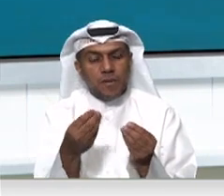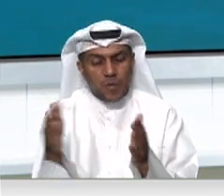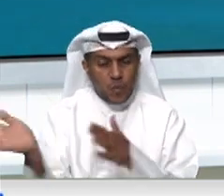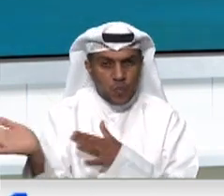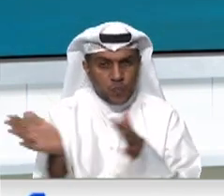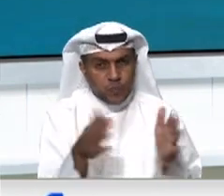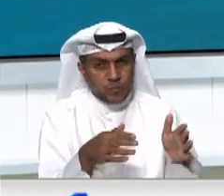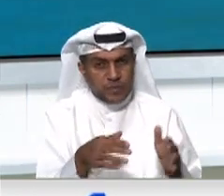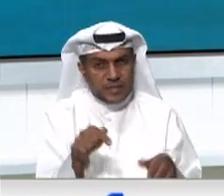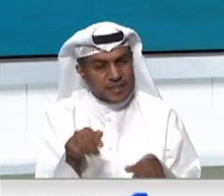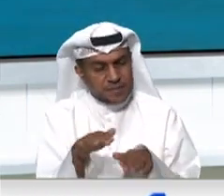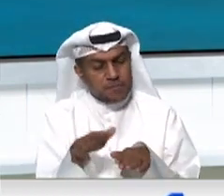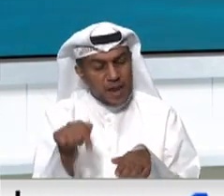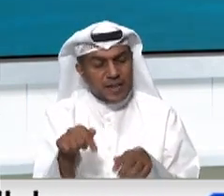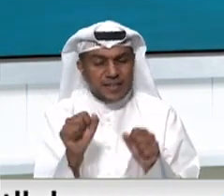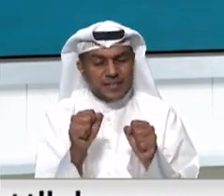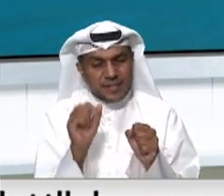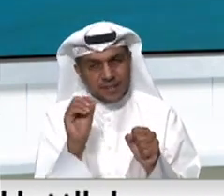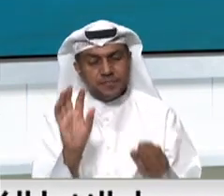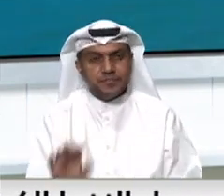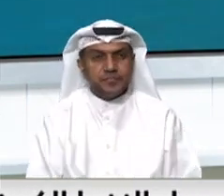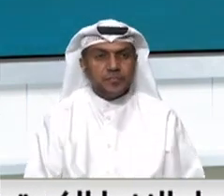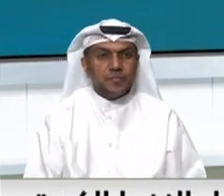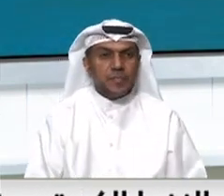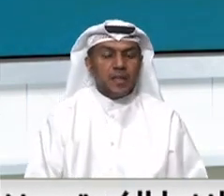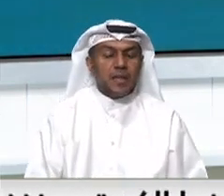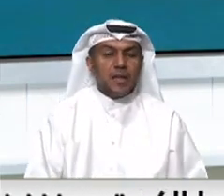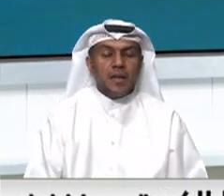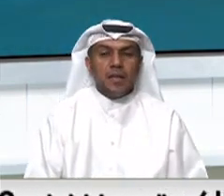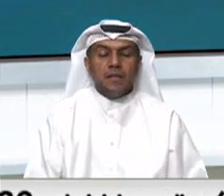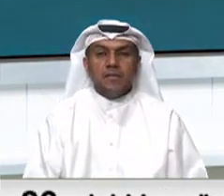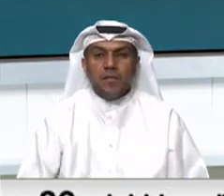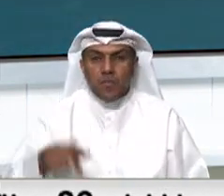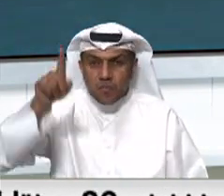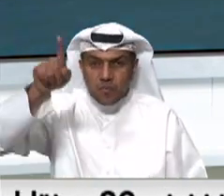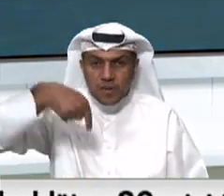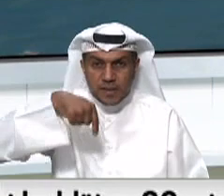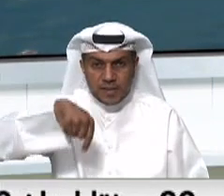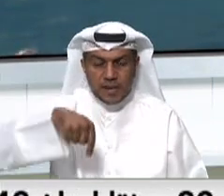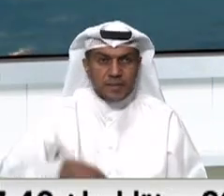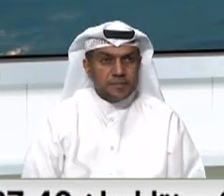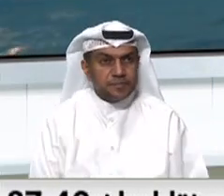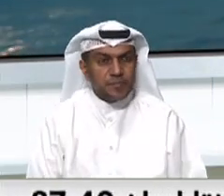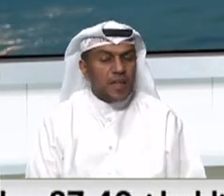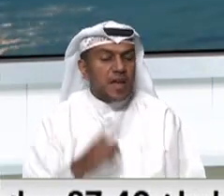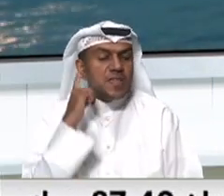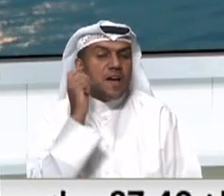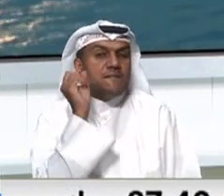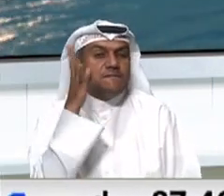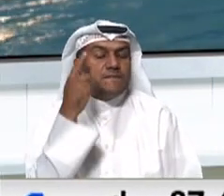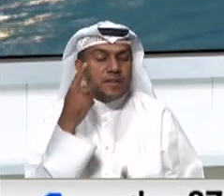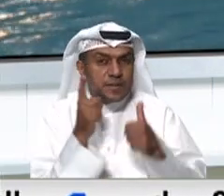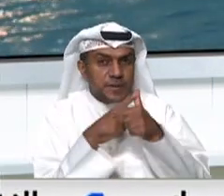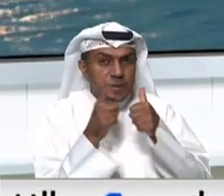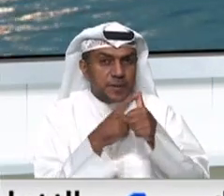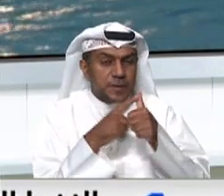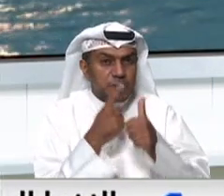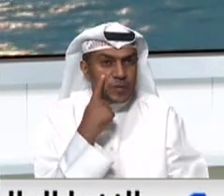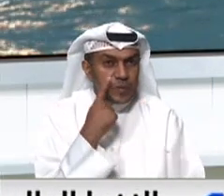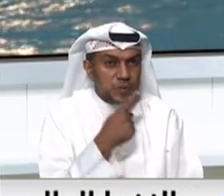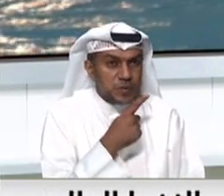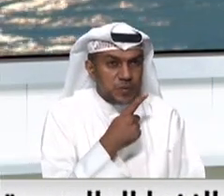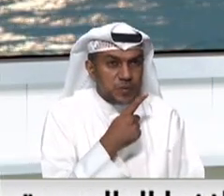البحر بشكل عام. أما بالنسبة لي التيارات لا تزال ضعيفة في فترات الفساد. أذان الفجر حسب التوقيت المحلي لمدينة الكويت